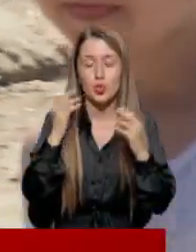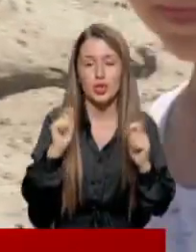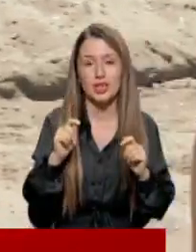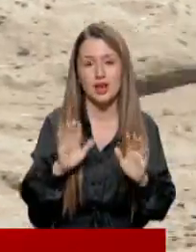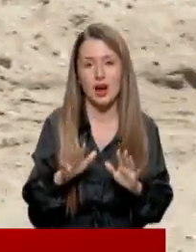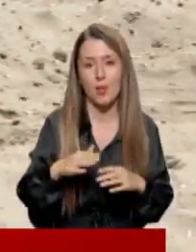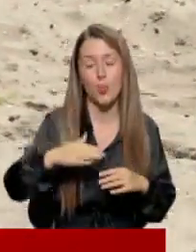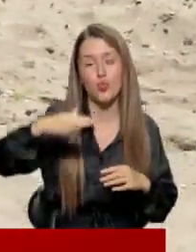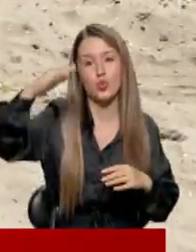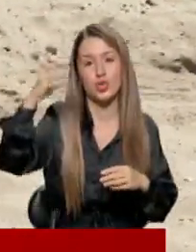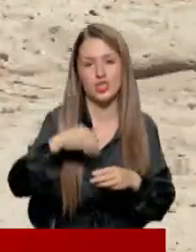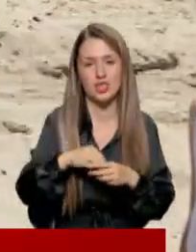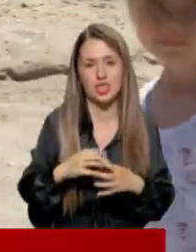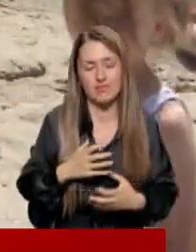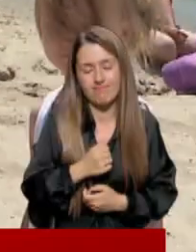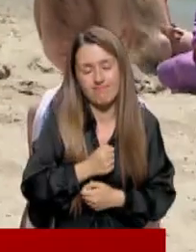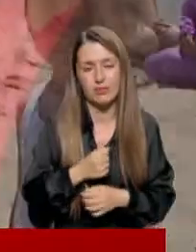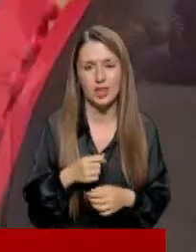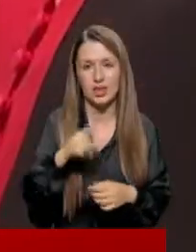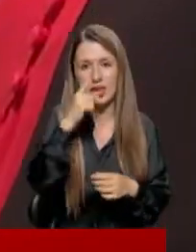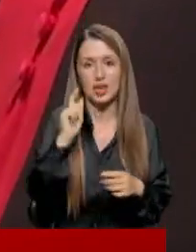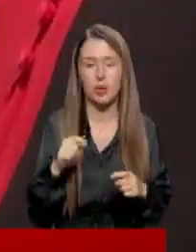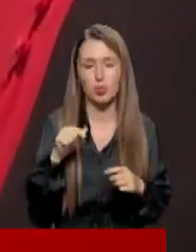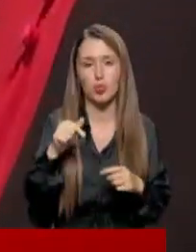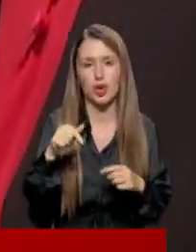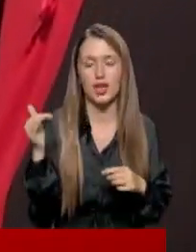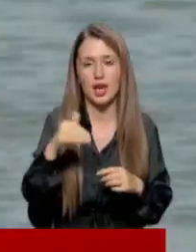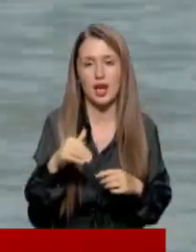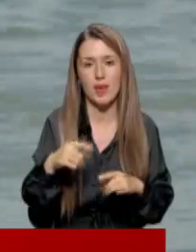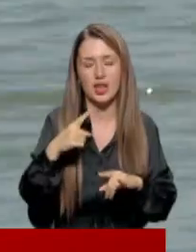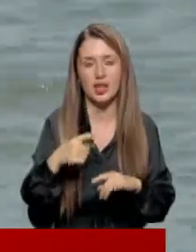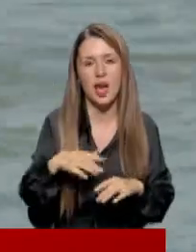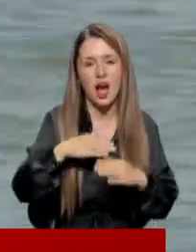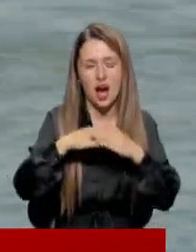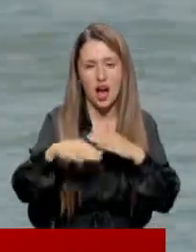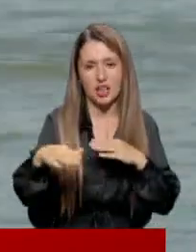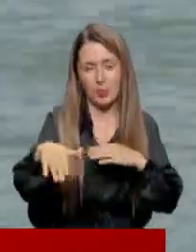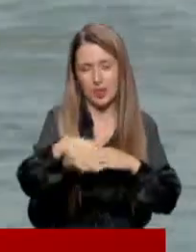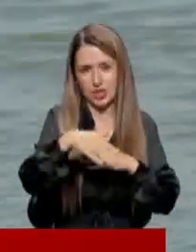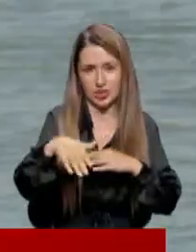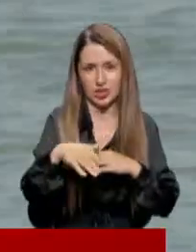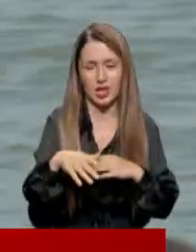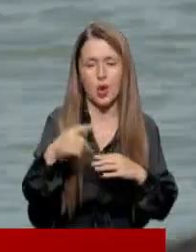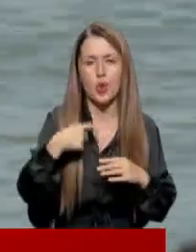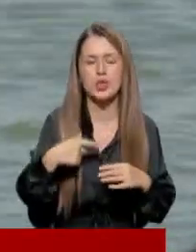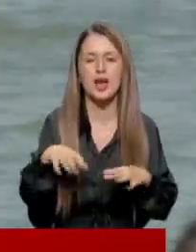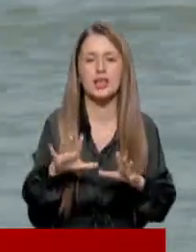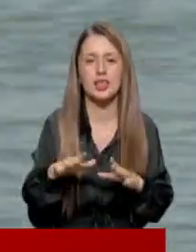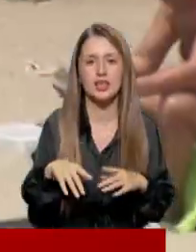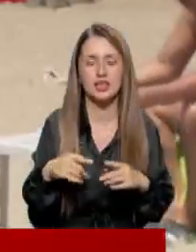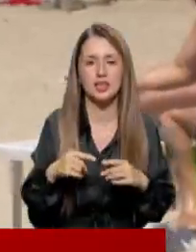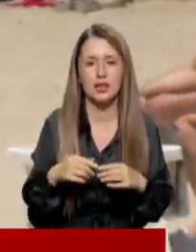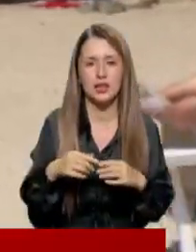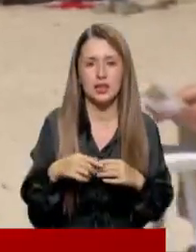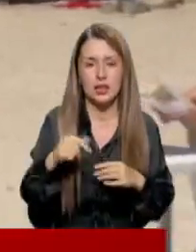ama büyüklerin içi buruk. Tek yapabildiğim şey buraya gelmek, o da halk plajıdır. Özel bir yer değil. O da yani sınırlarımı zorlayarak